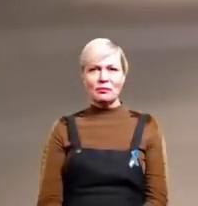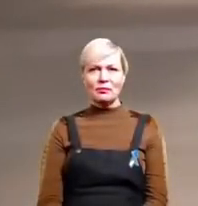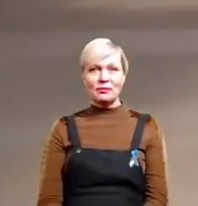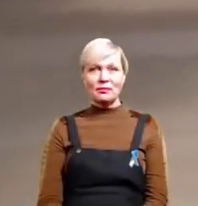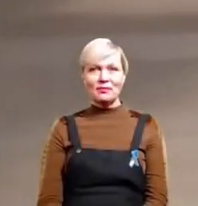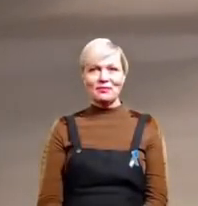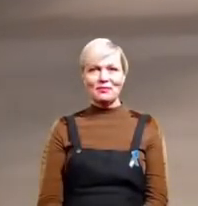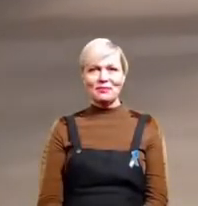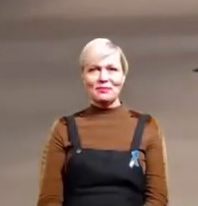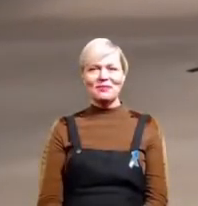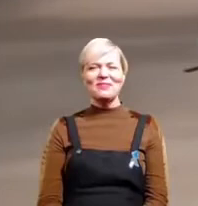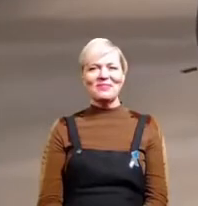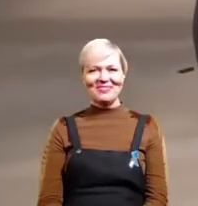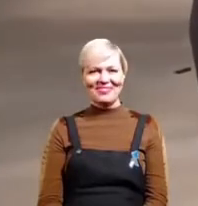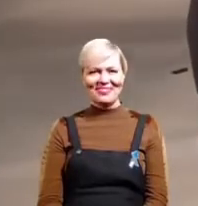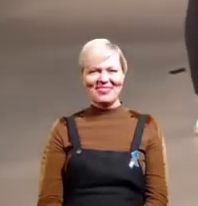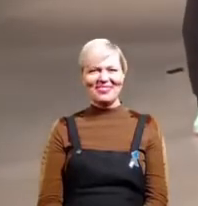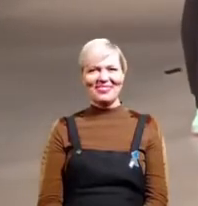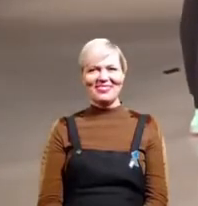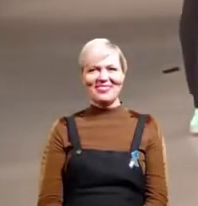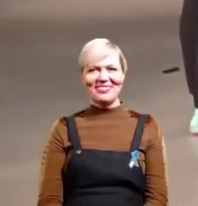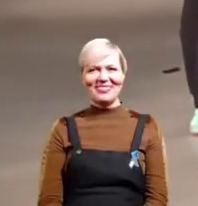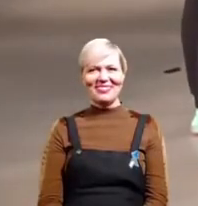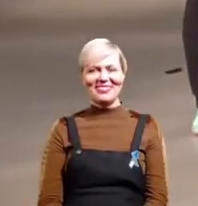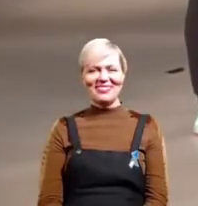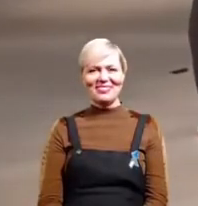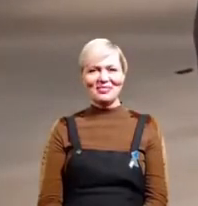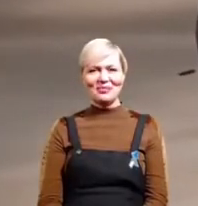Не, не, да.